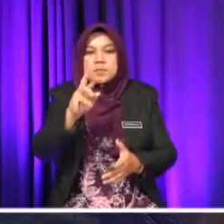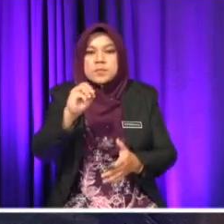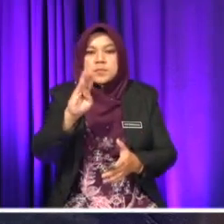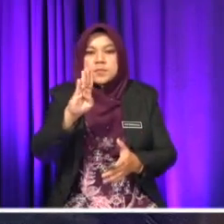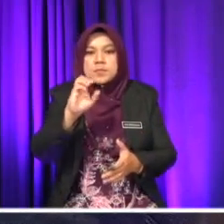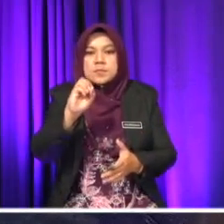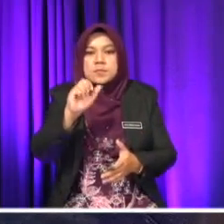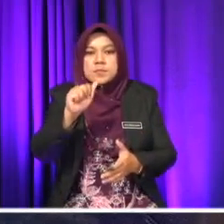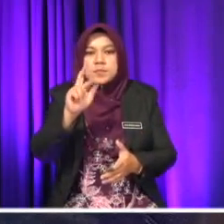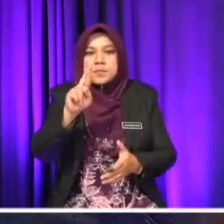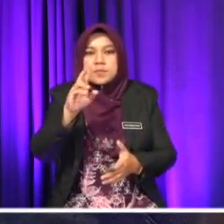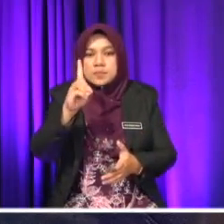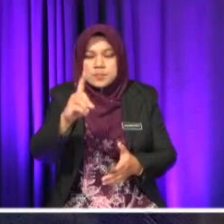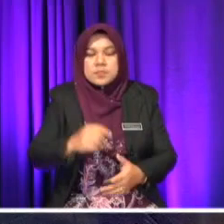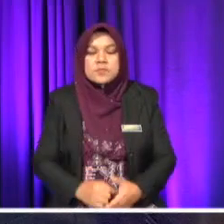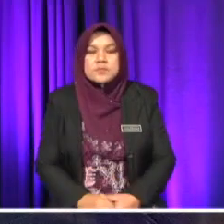jembong